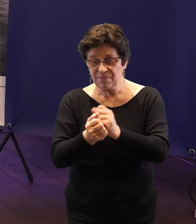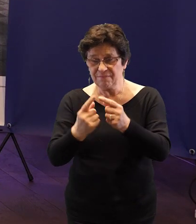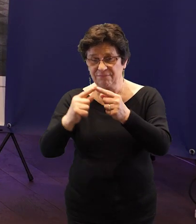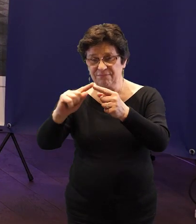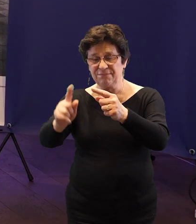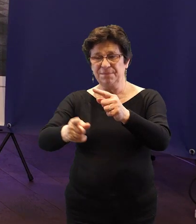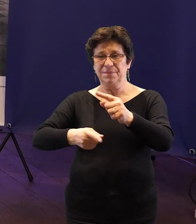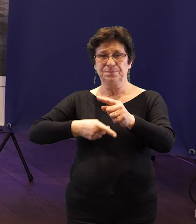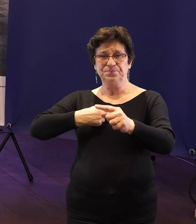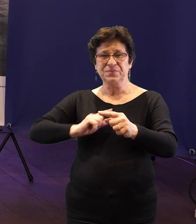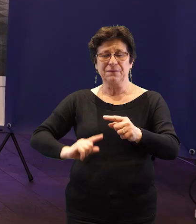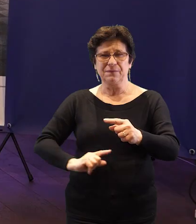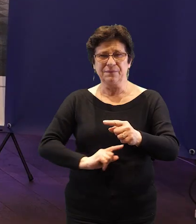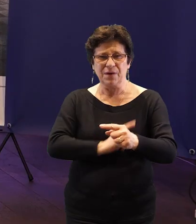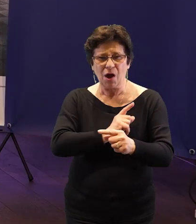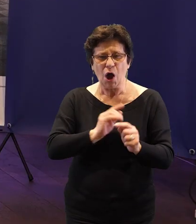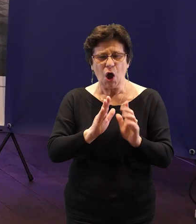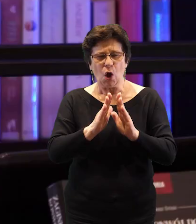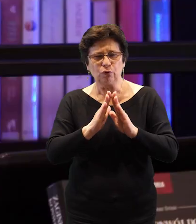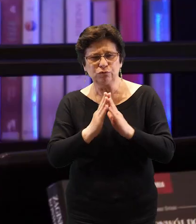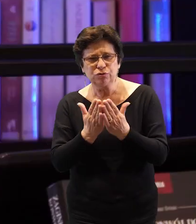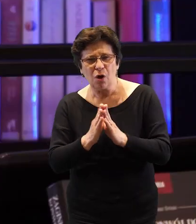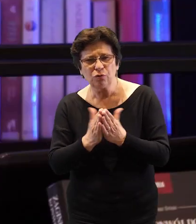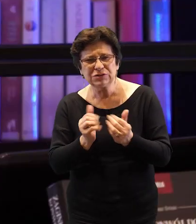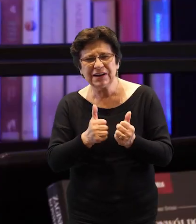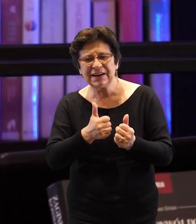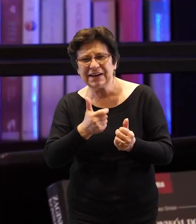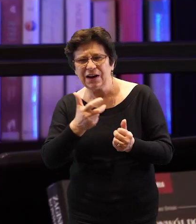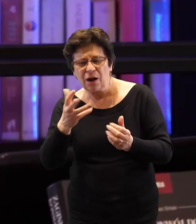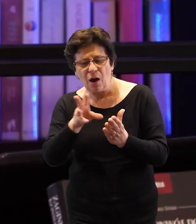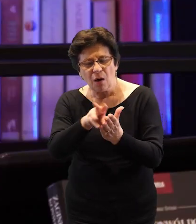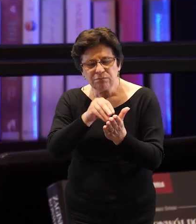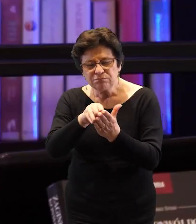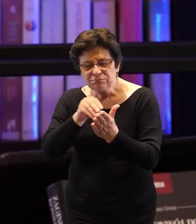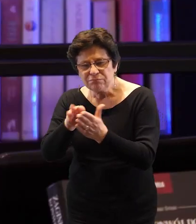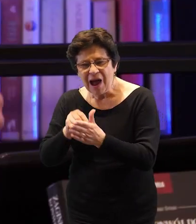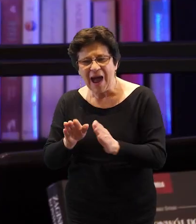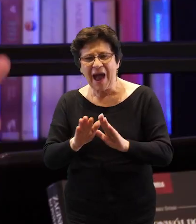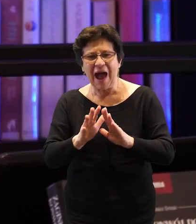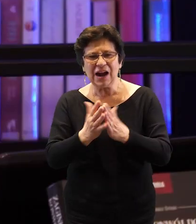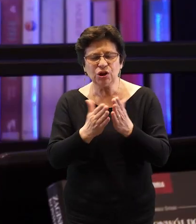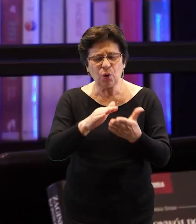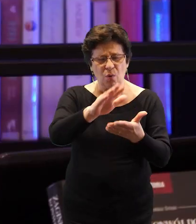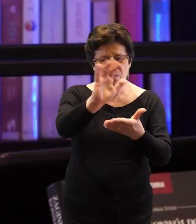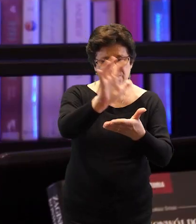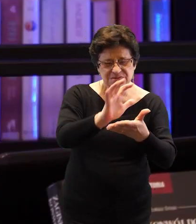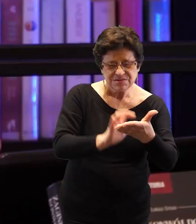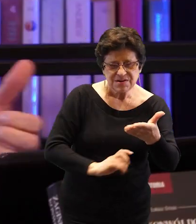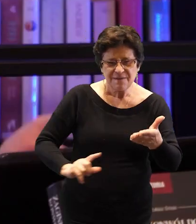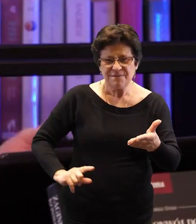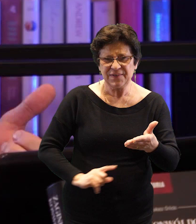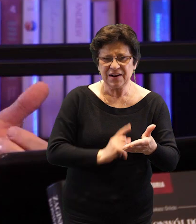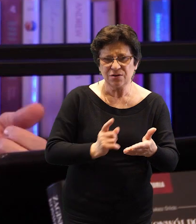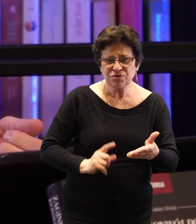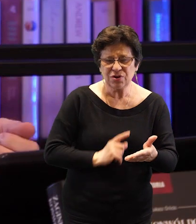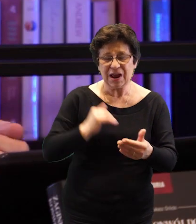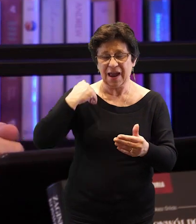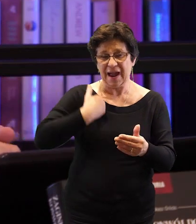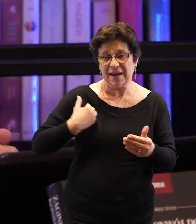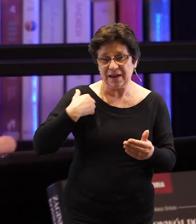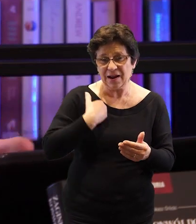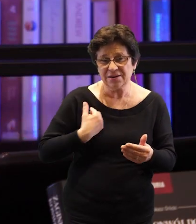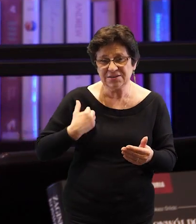kserokopię z kilkudziesięciu książek i też z kilkudziesięciu artykułów z prasy francuskiej, ale również